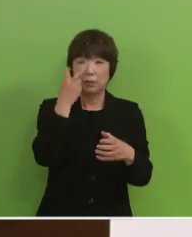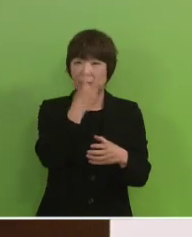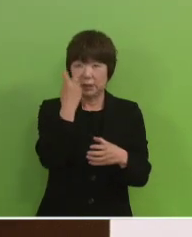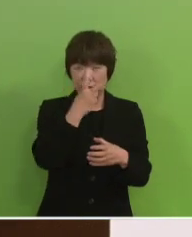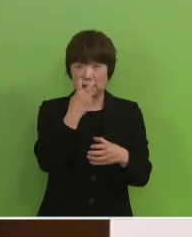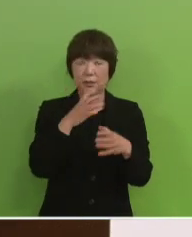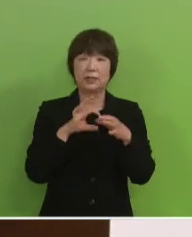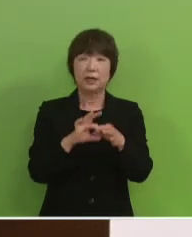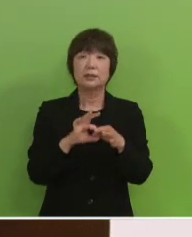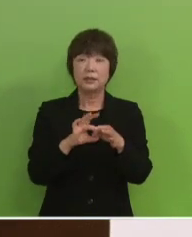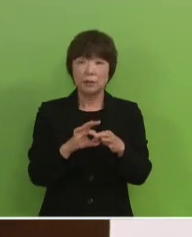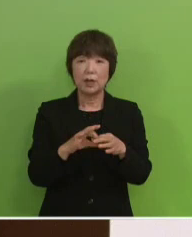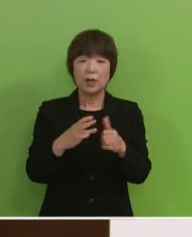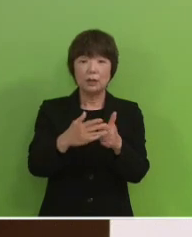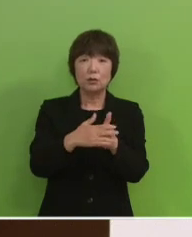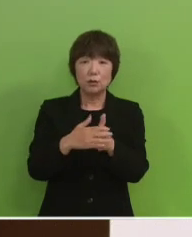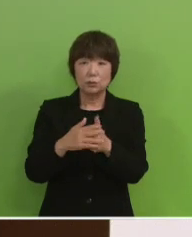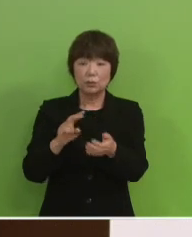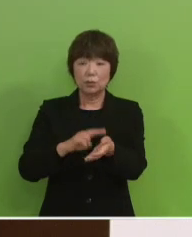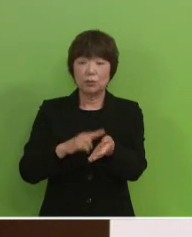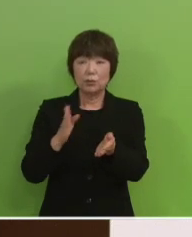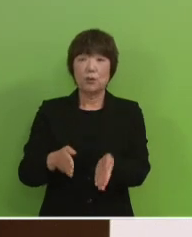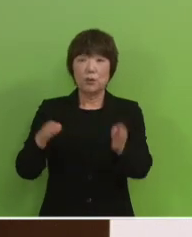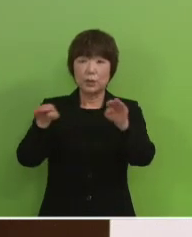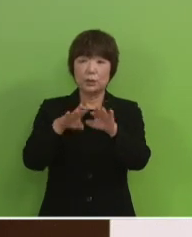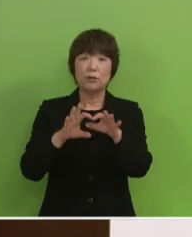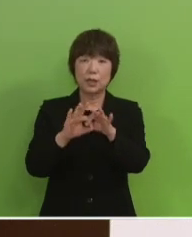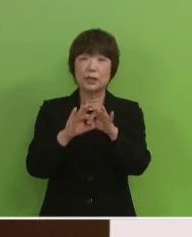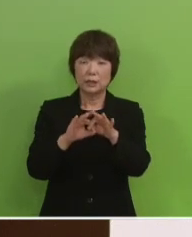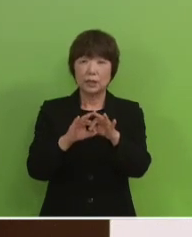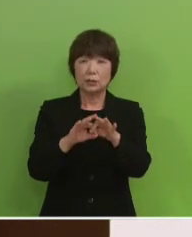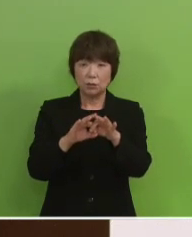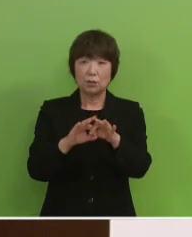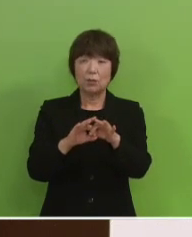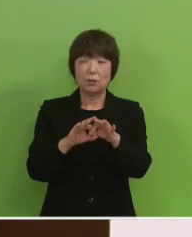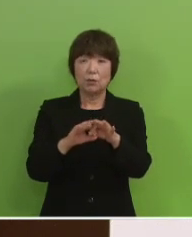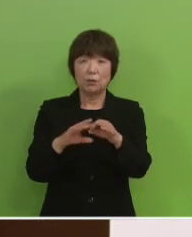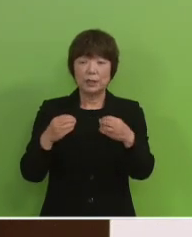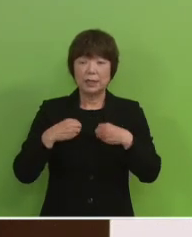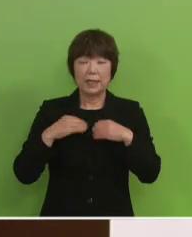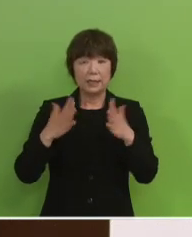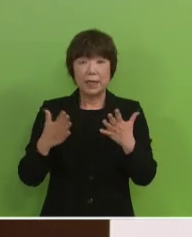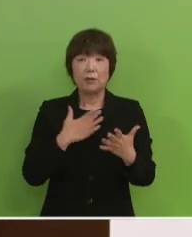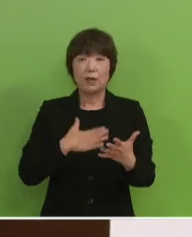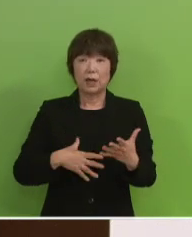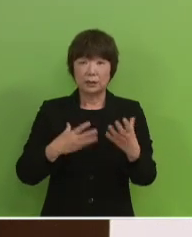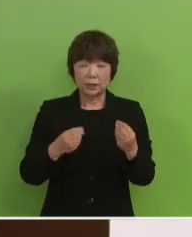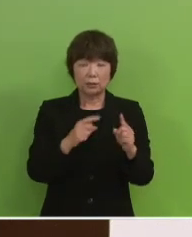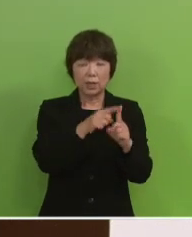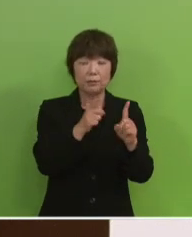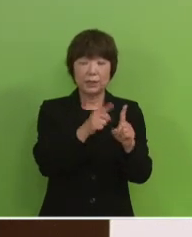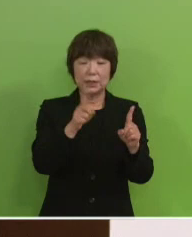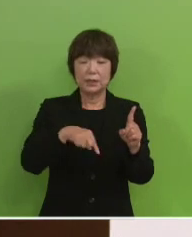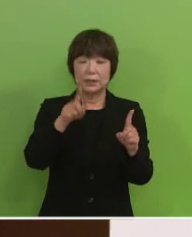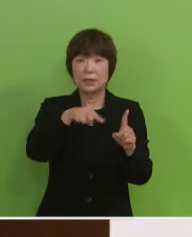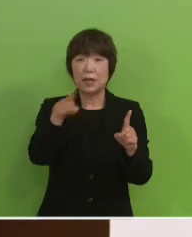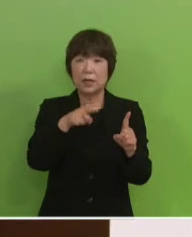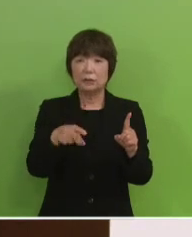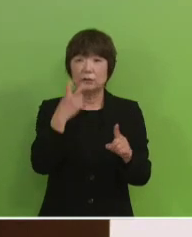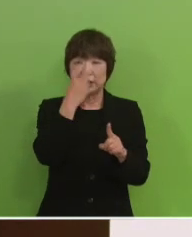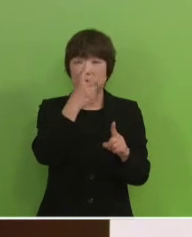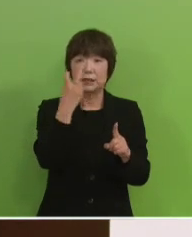え協力医療機関での院生となった検査裾れから臨時の pcr 検査センターでの